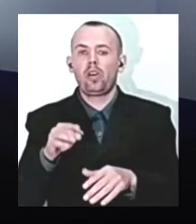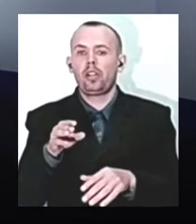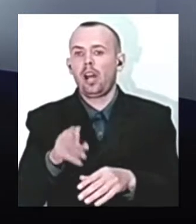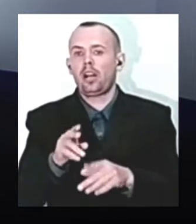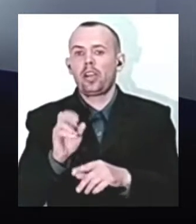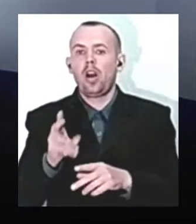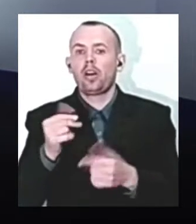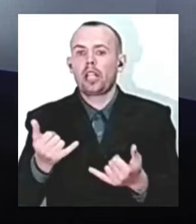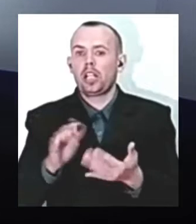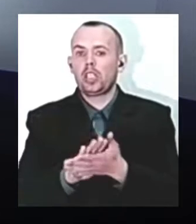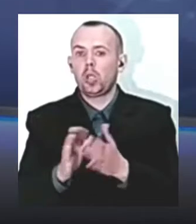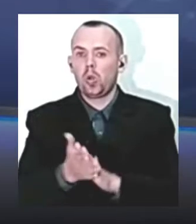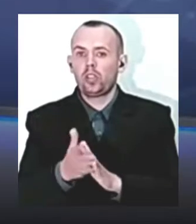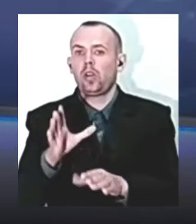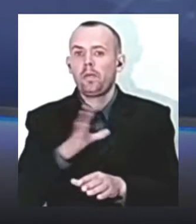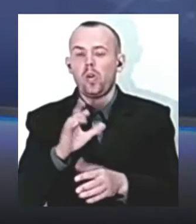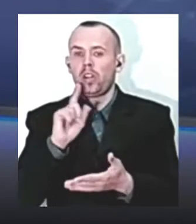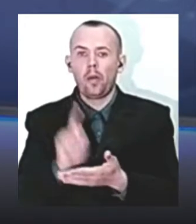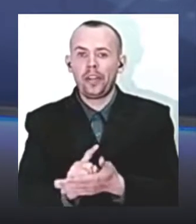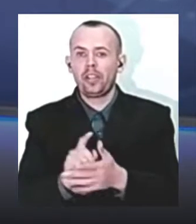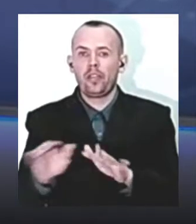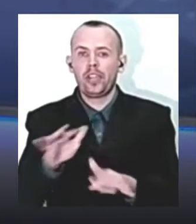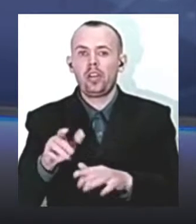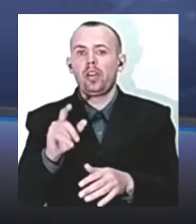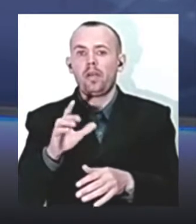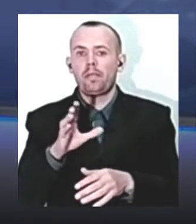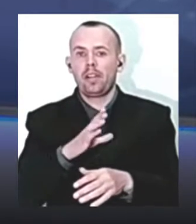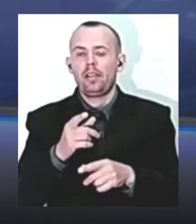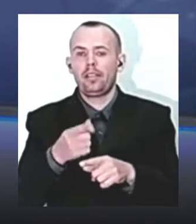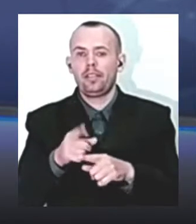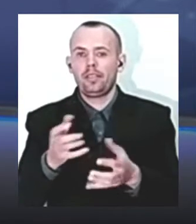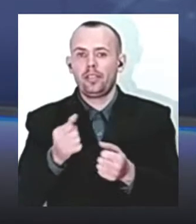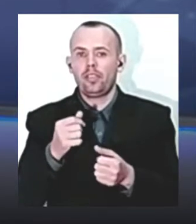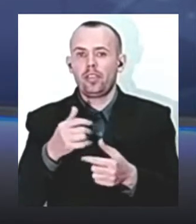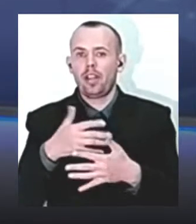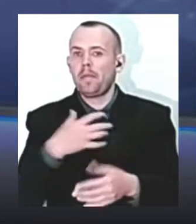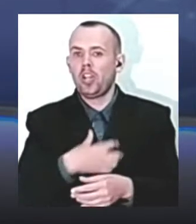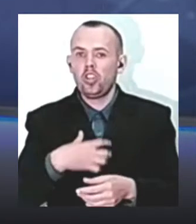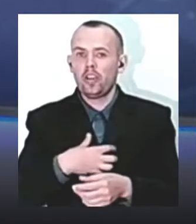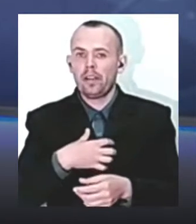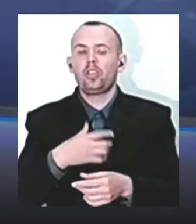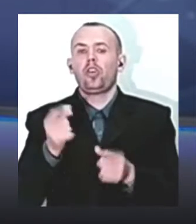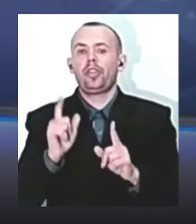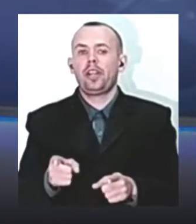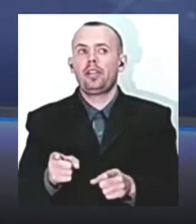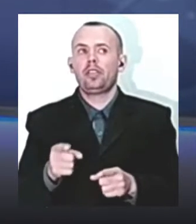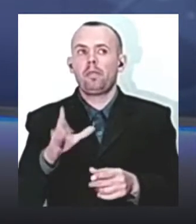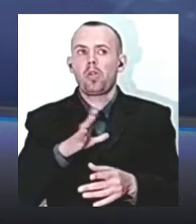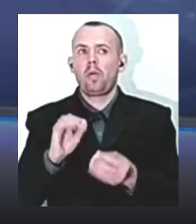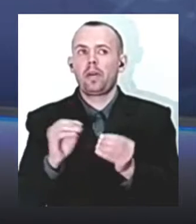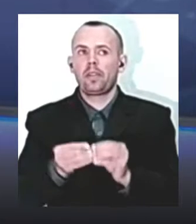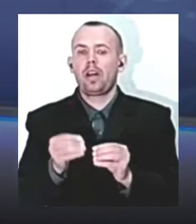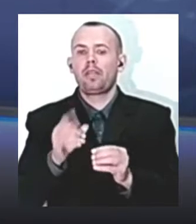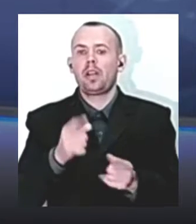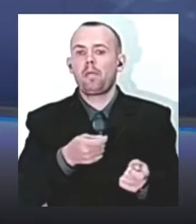ситуації було необхідно діяти, бо людське життя – це найбільш важливе. Дійсно, були проблеми з поставками